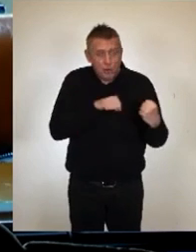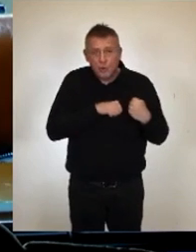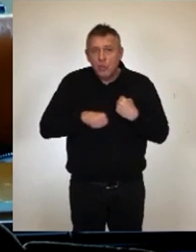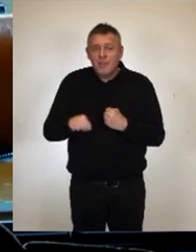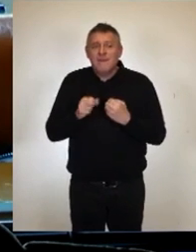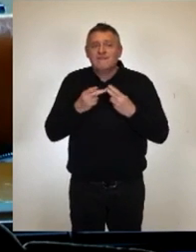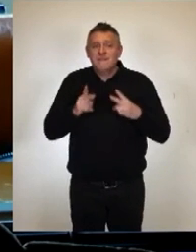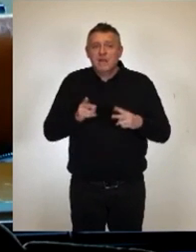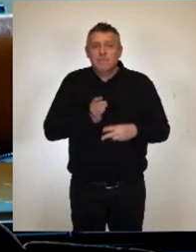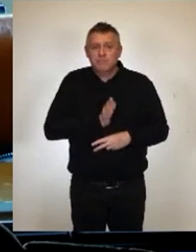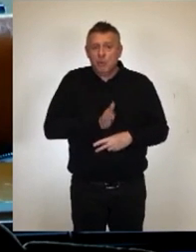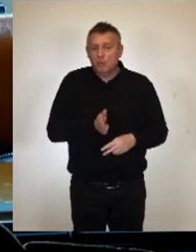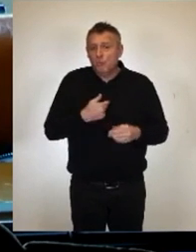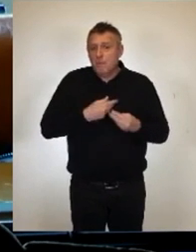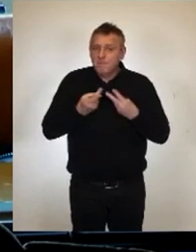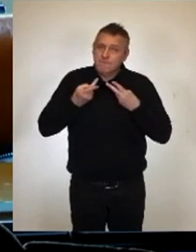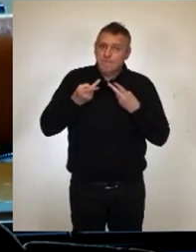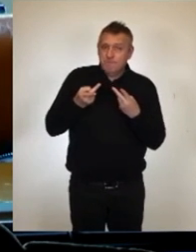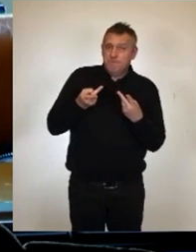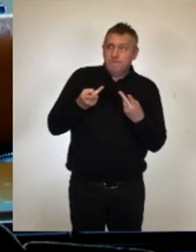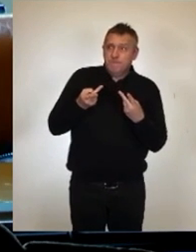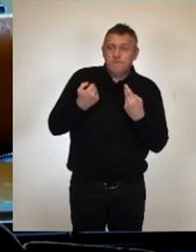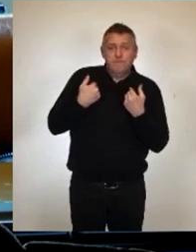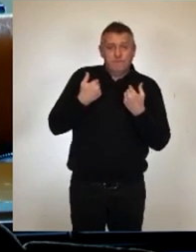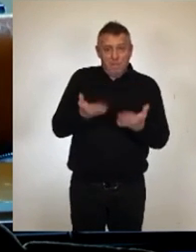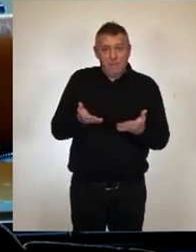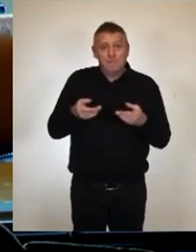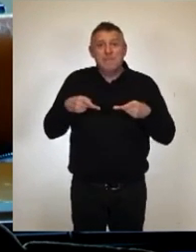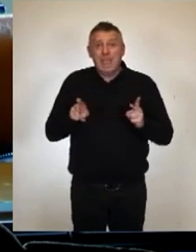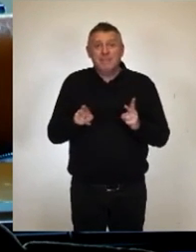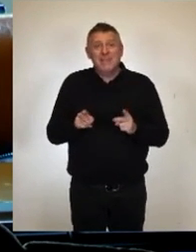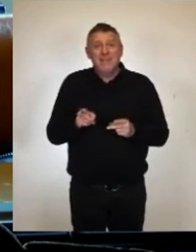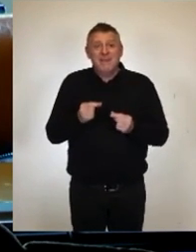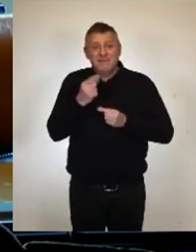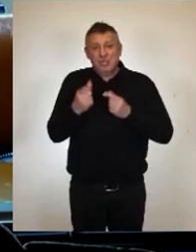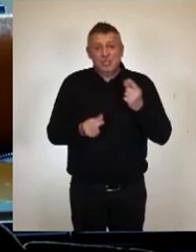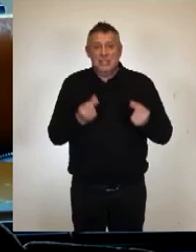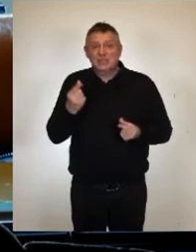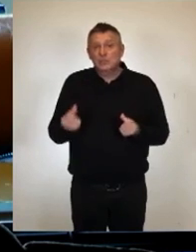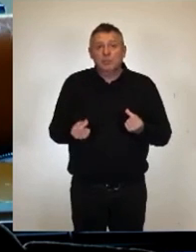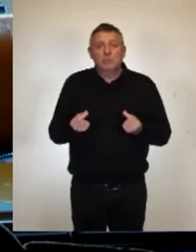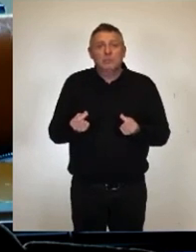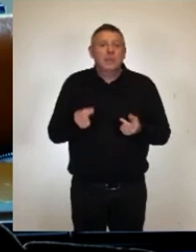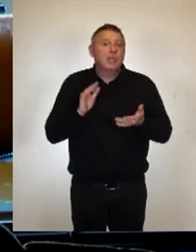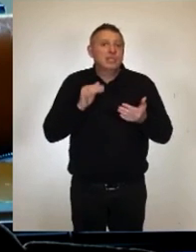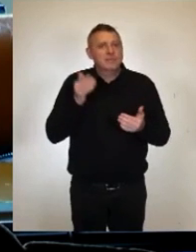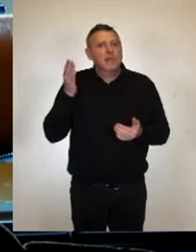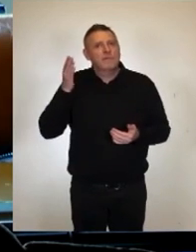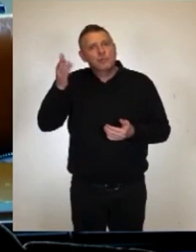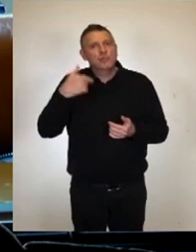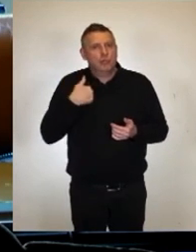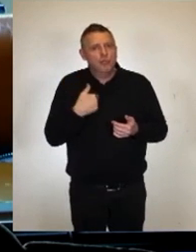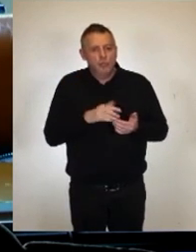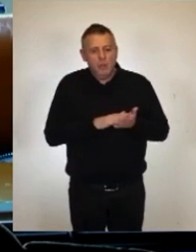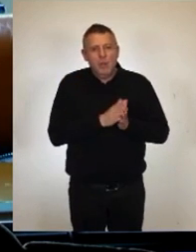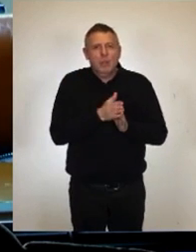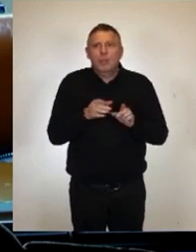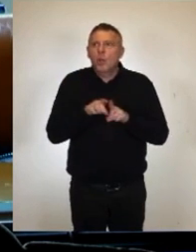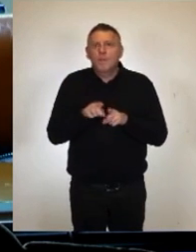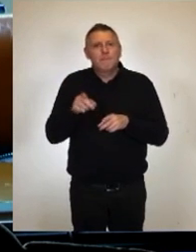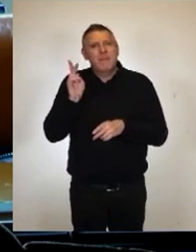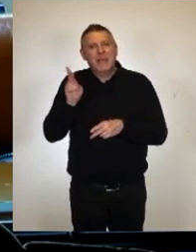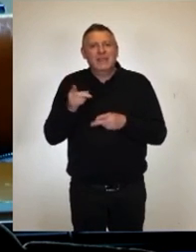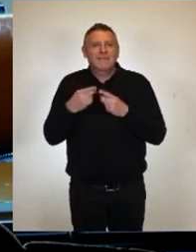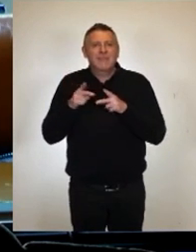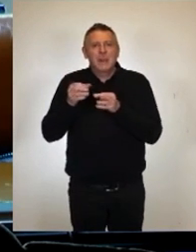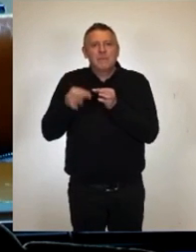place ce même dispositif de permis de végétaliser. Sauf que ce serait vraiment dommage qu'on arrive aux mêmes conclusions et que finalement, dans quelques années, on se rende compte que